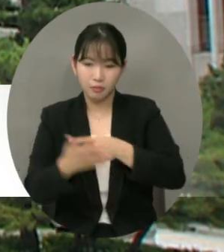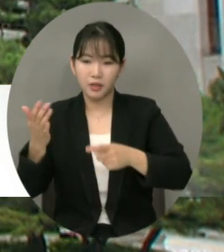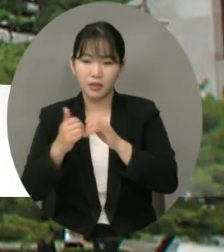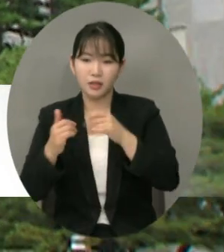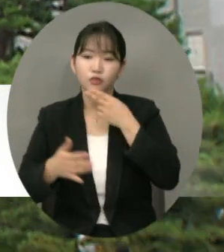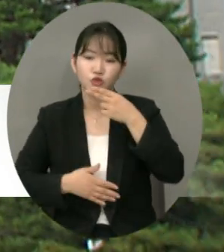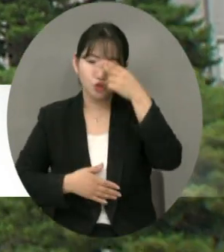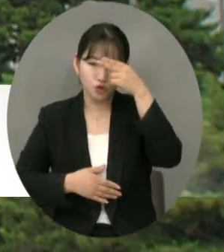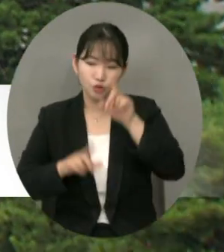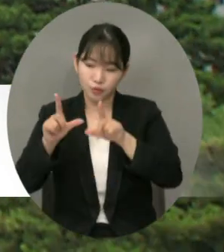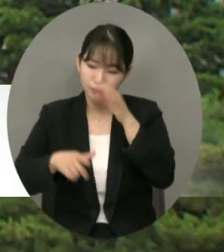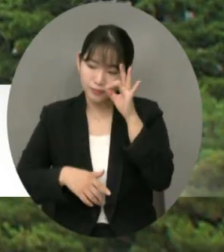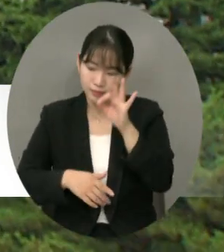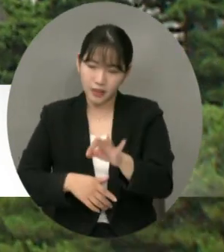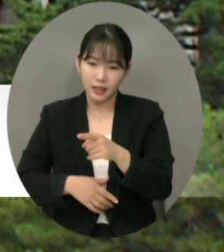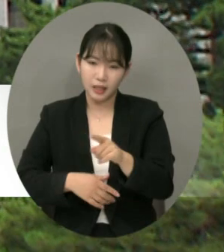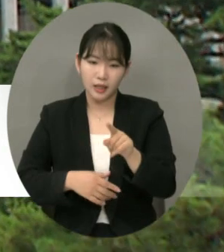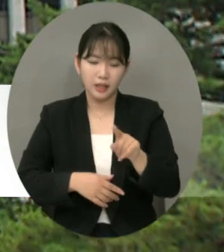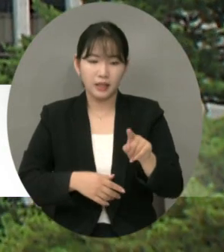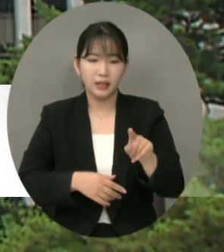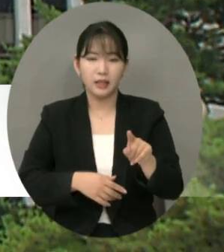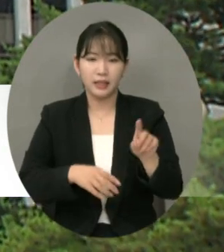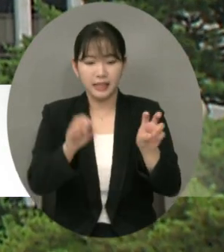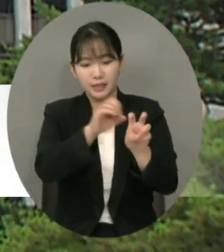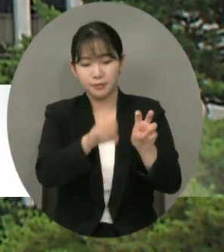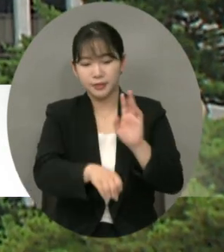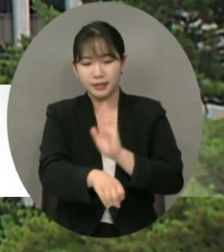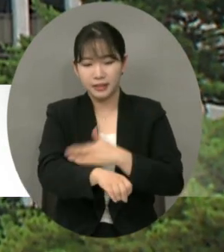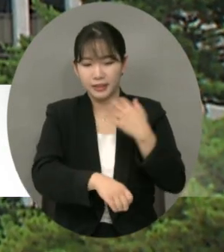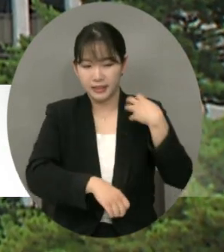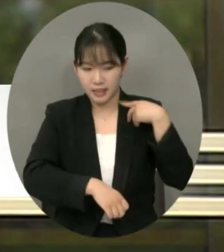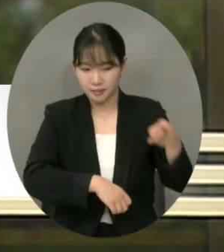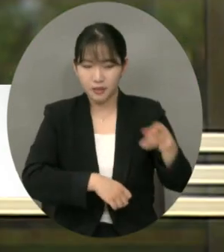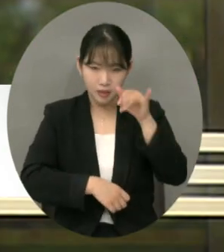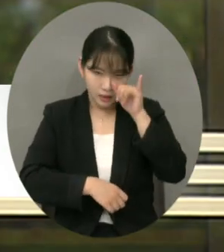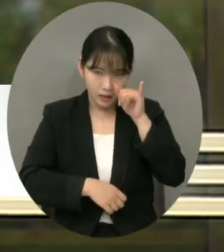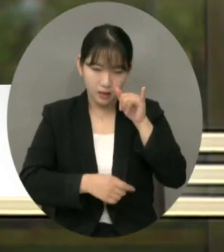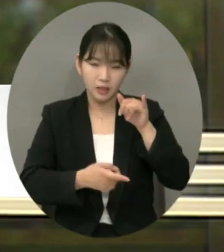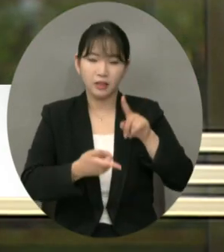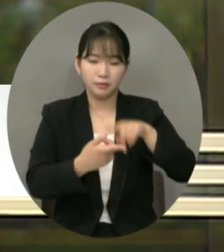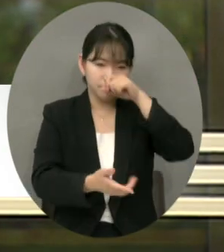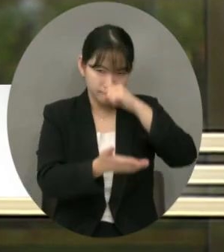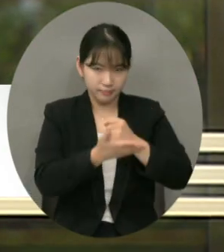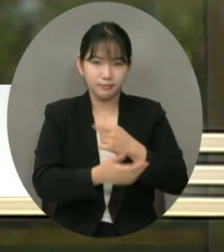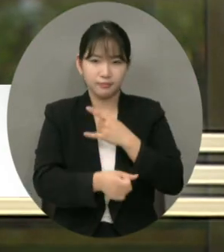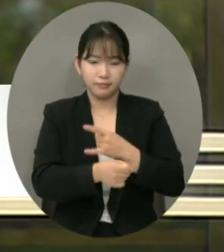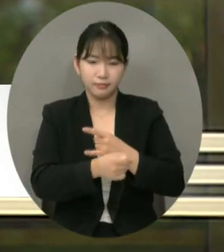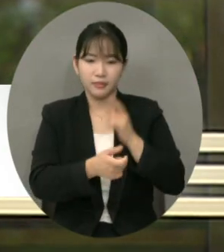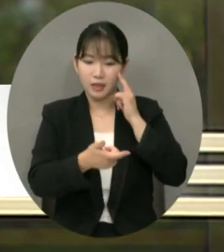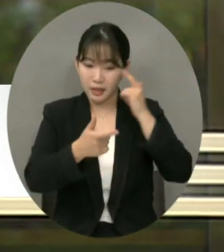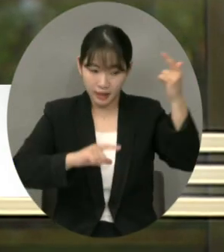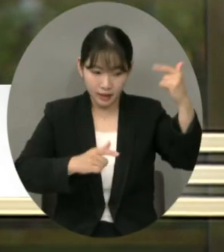음주 상태였던 점을 들어 군의 책임을 20% 제안한 일신 판결이 정당하다며